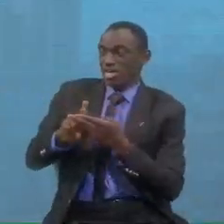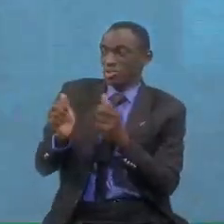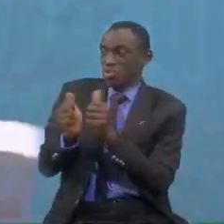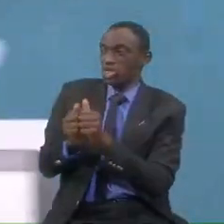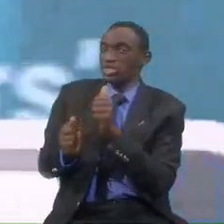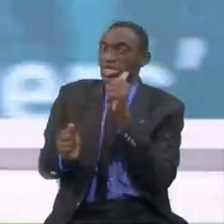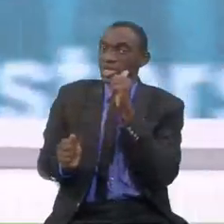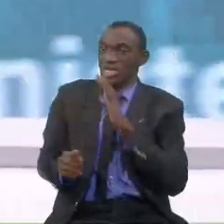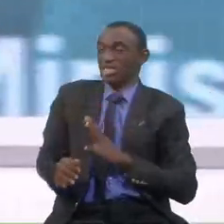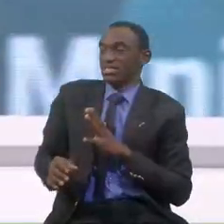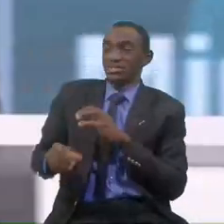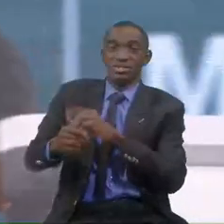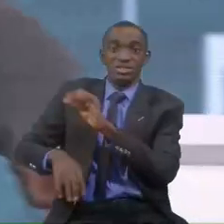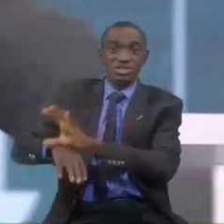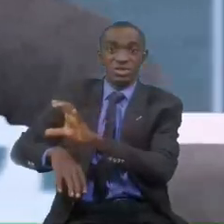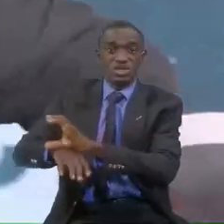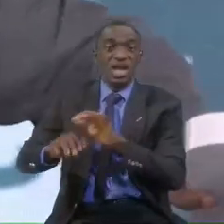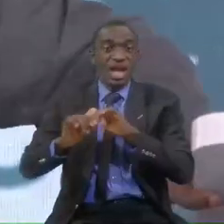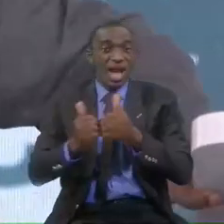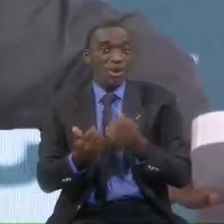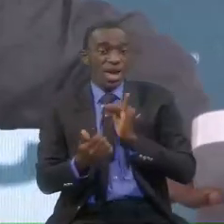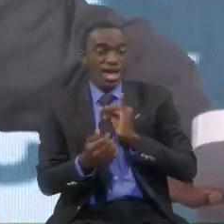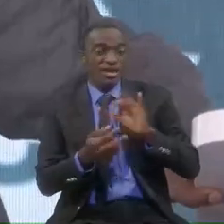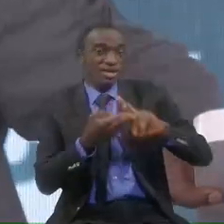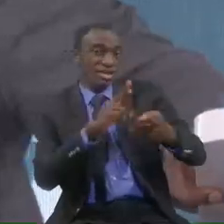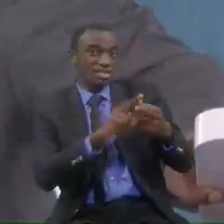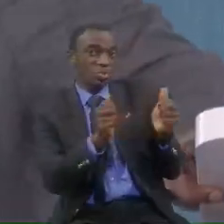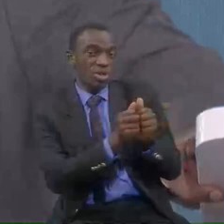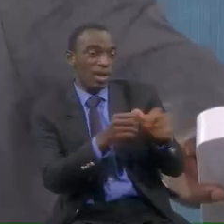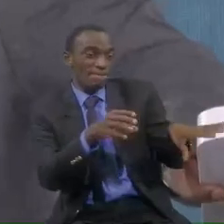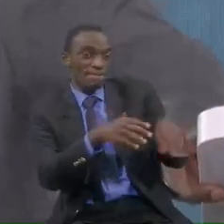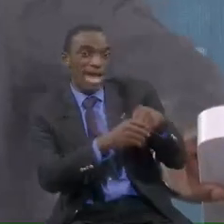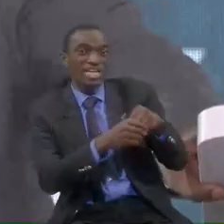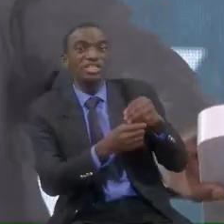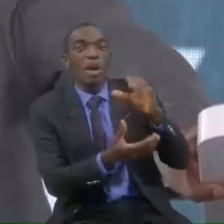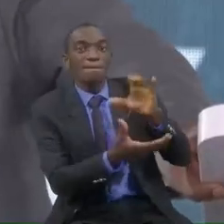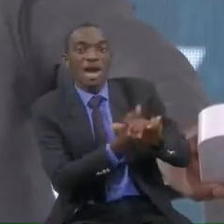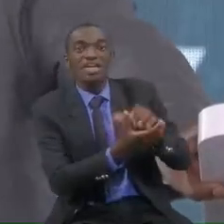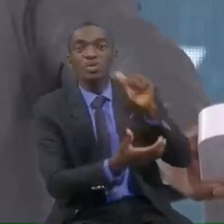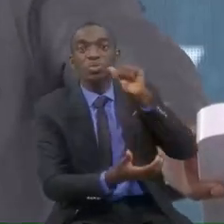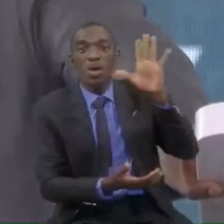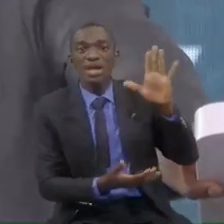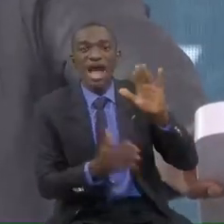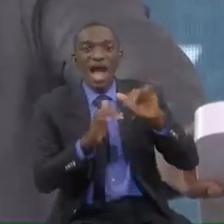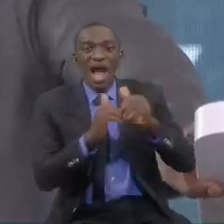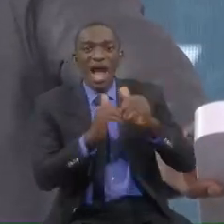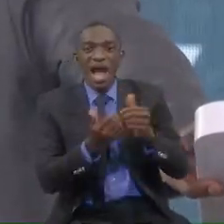avec les filles célibataires, comment je vis avec les femmes mariées, comment je